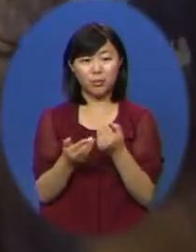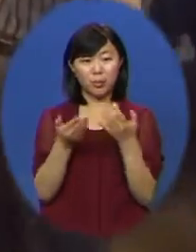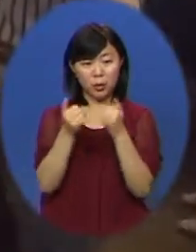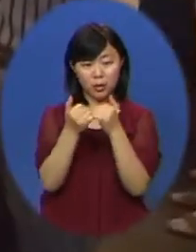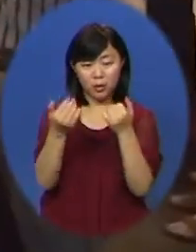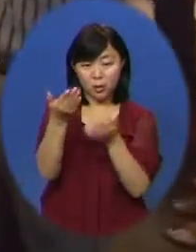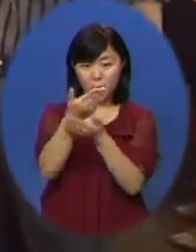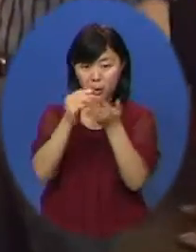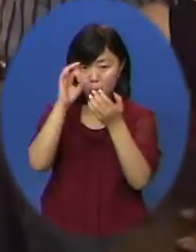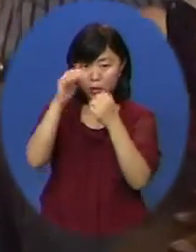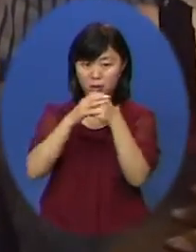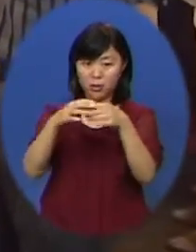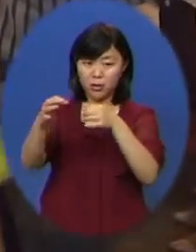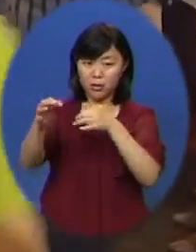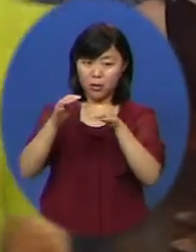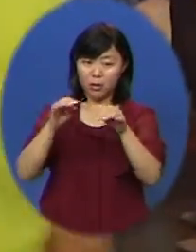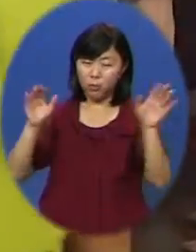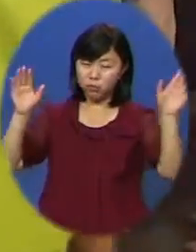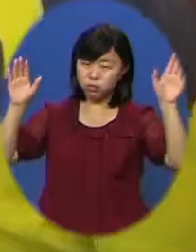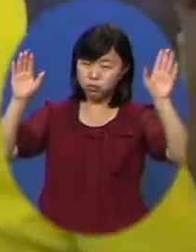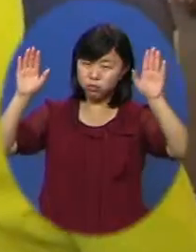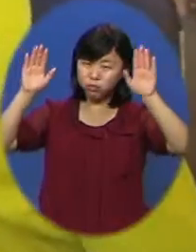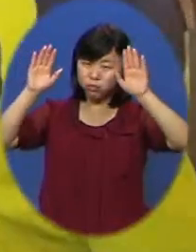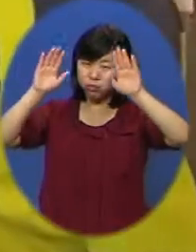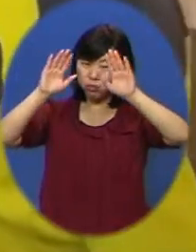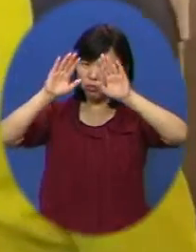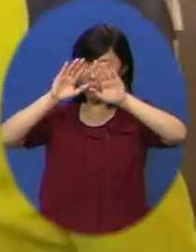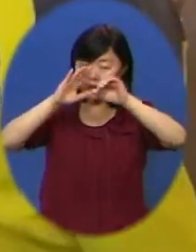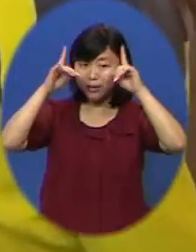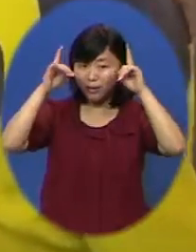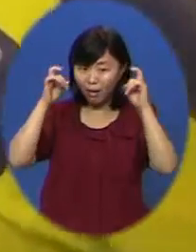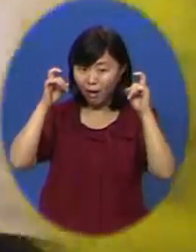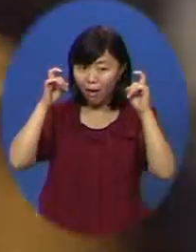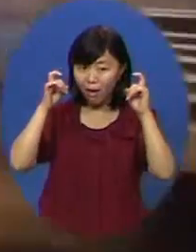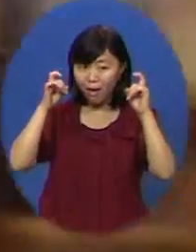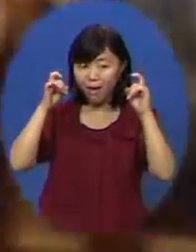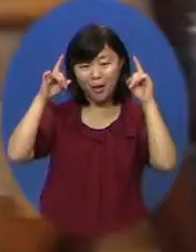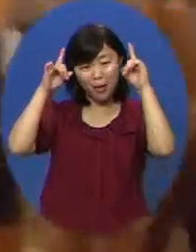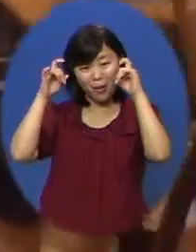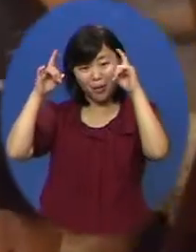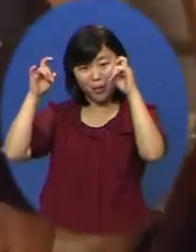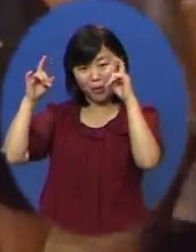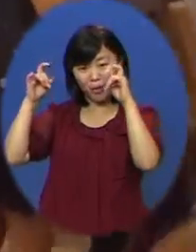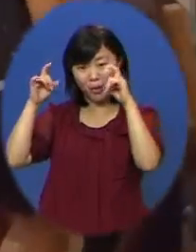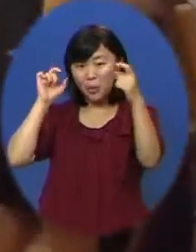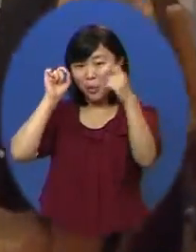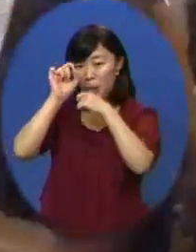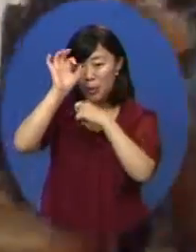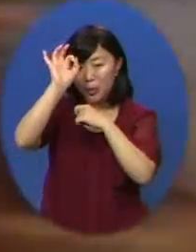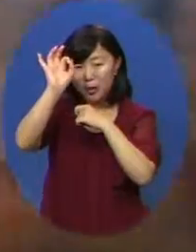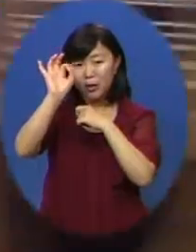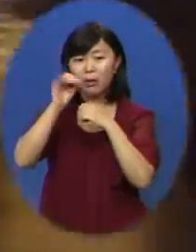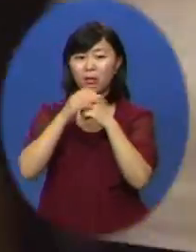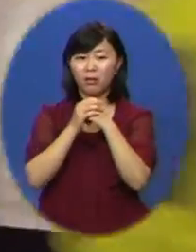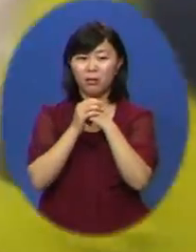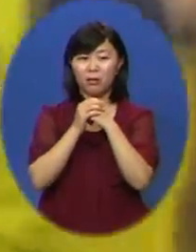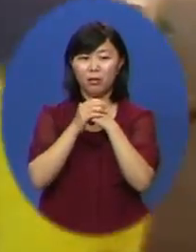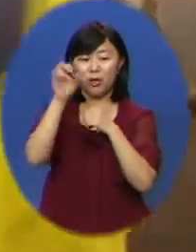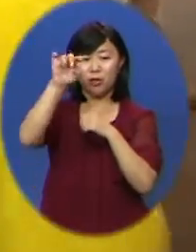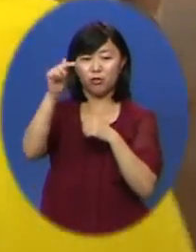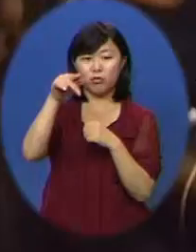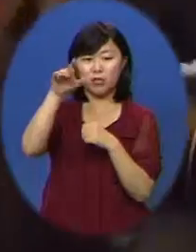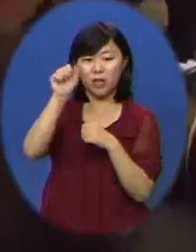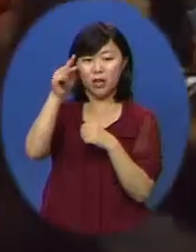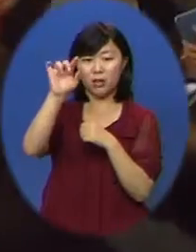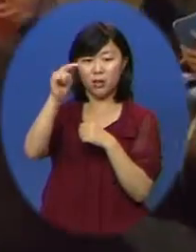보니 시장이 어둑해졌다. 찰칵 플래시 세례가 쏟아져 다가가 보니 윤장현 광주시장을